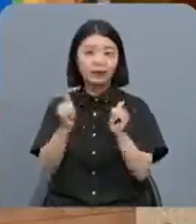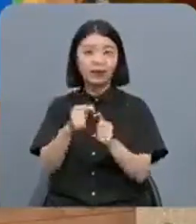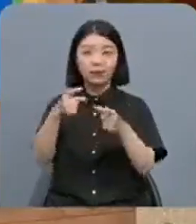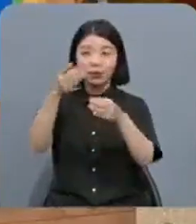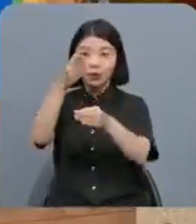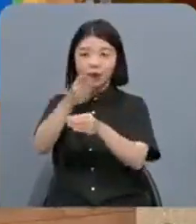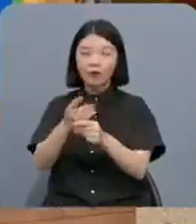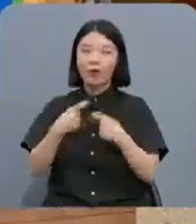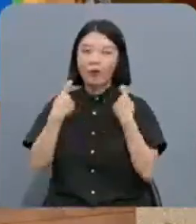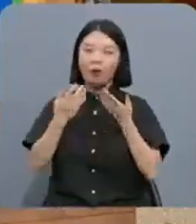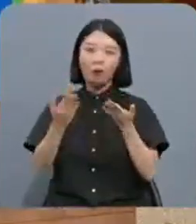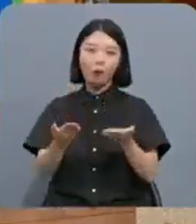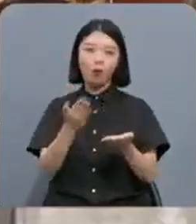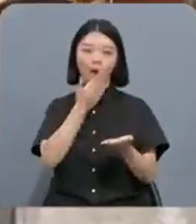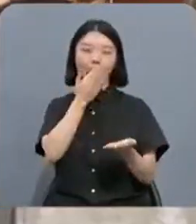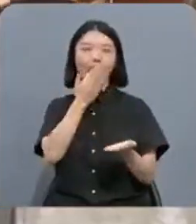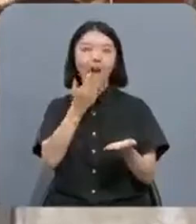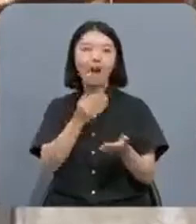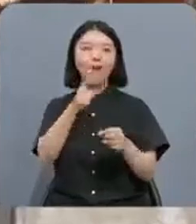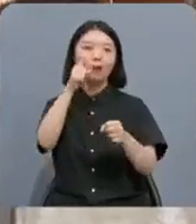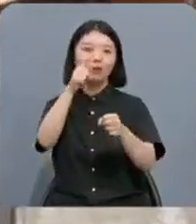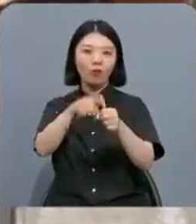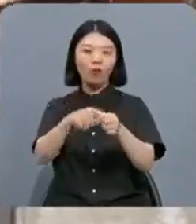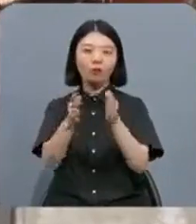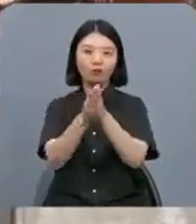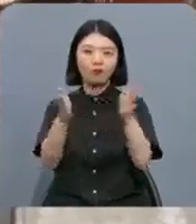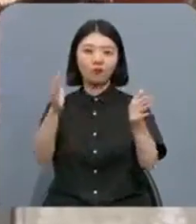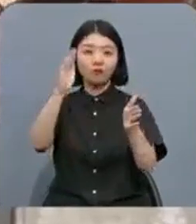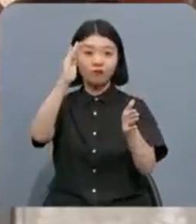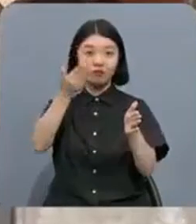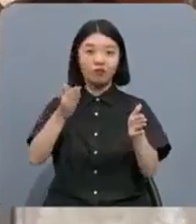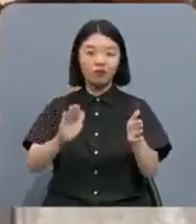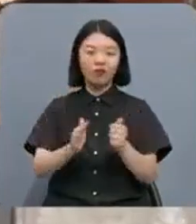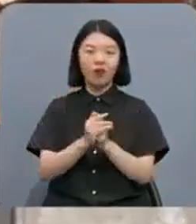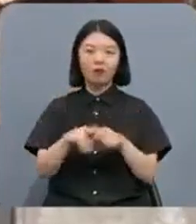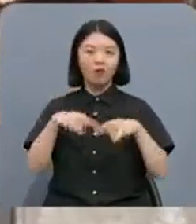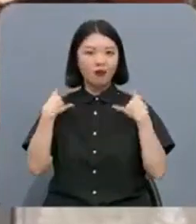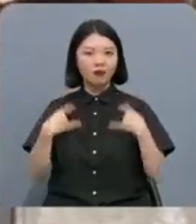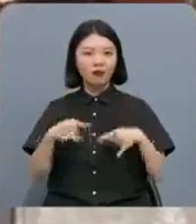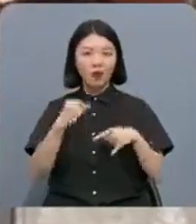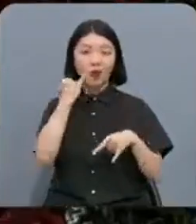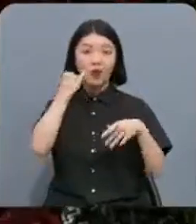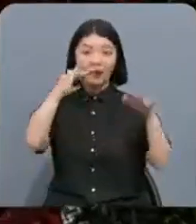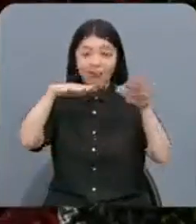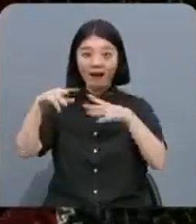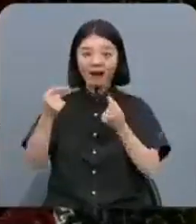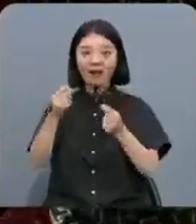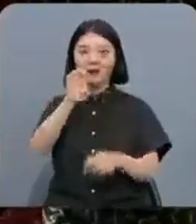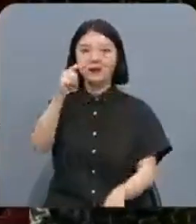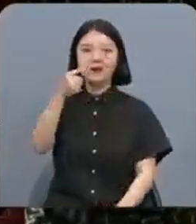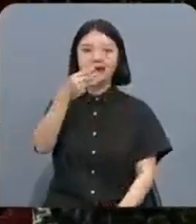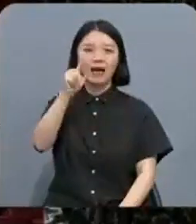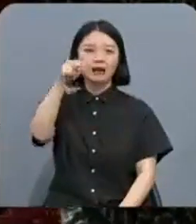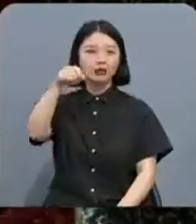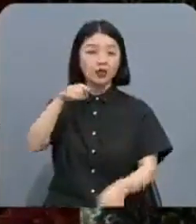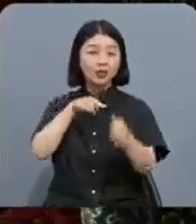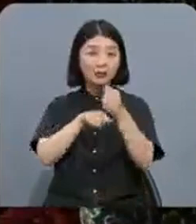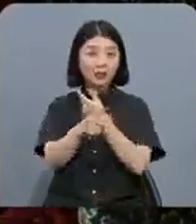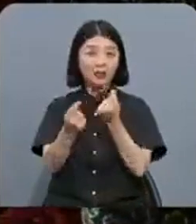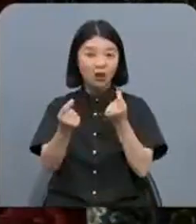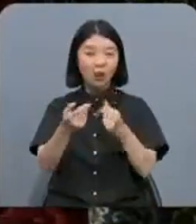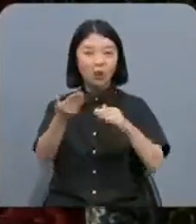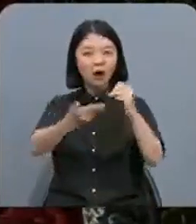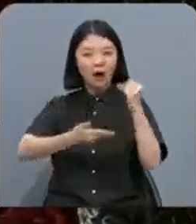도심에서 휴가를 즐길 수 있도록 하자는 취지에서 시작된 건데 프랑스어로 해변을 뜻하는 폴라주의 의미처럼